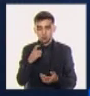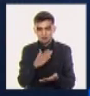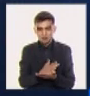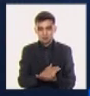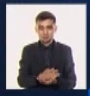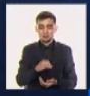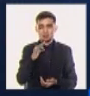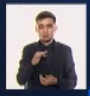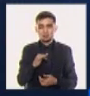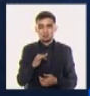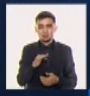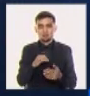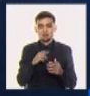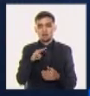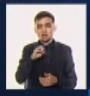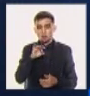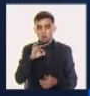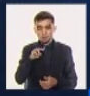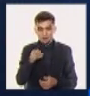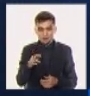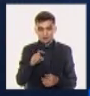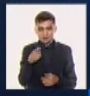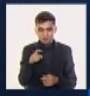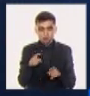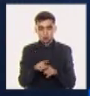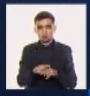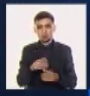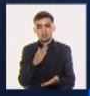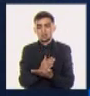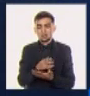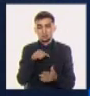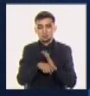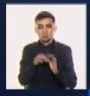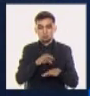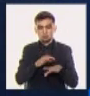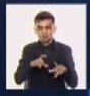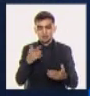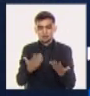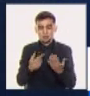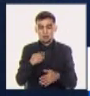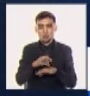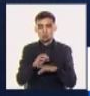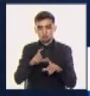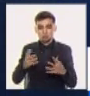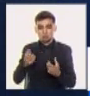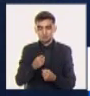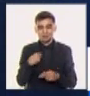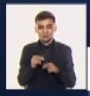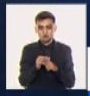и лучевая терапия, и химиотерапия для онкобольных. Когда, если мы этих больных возьмем и будем лечить у